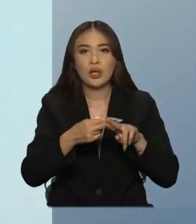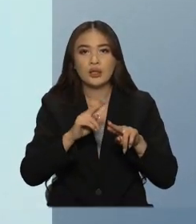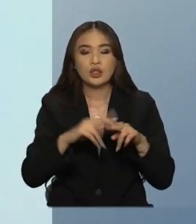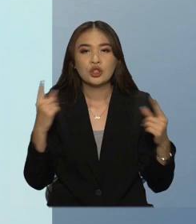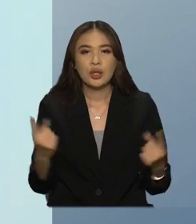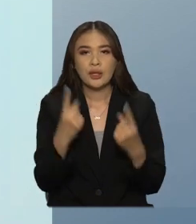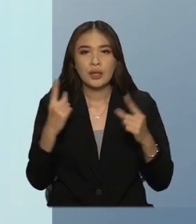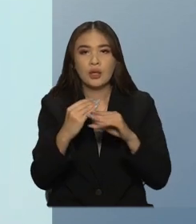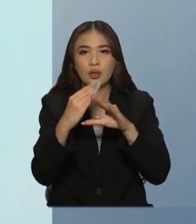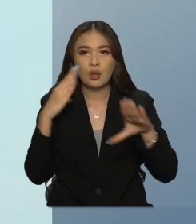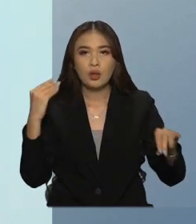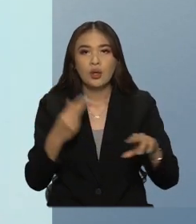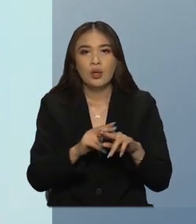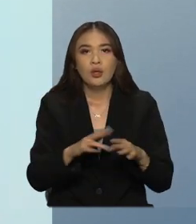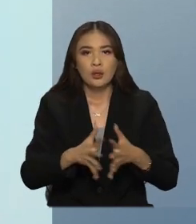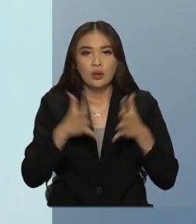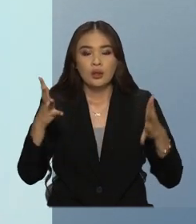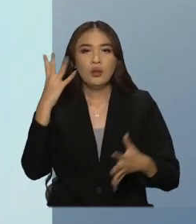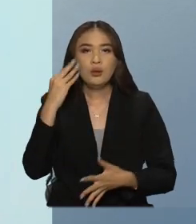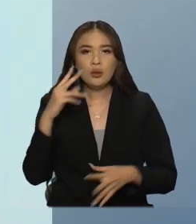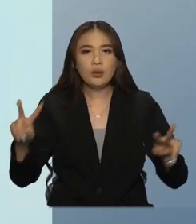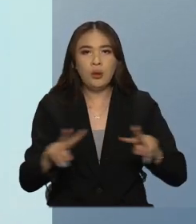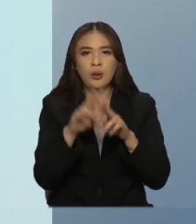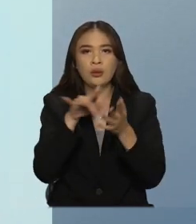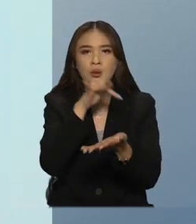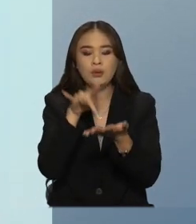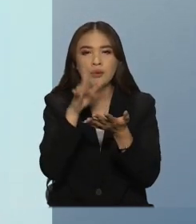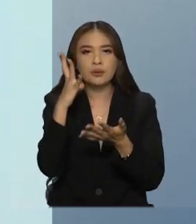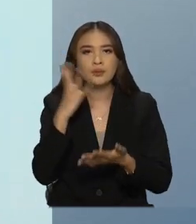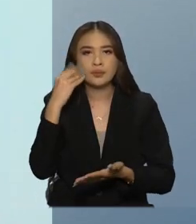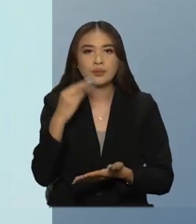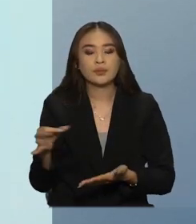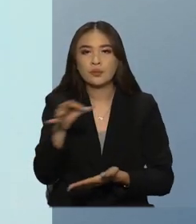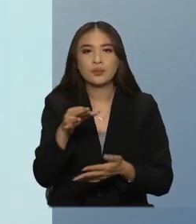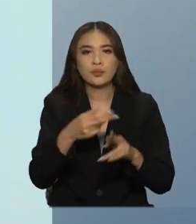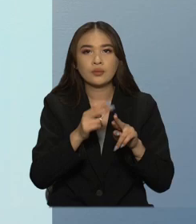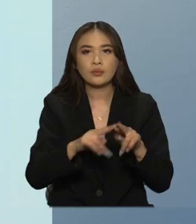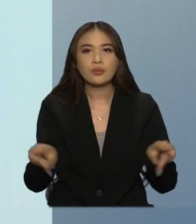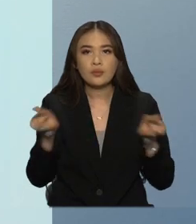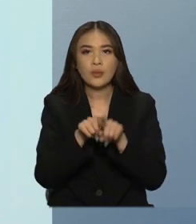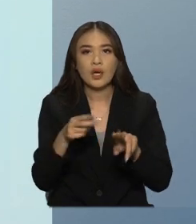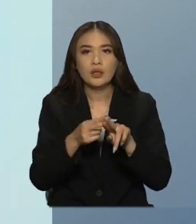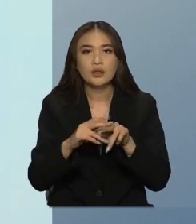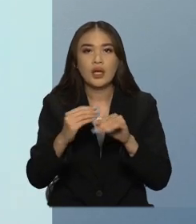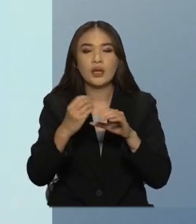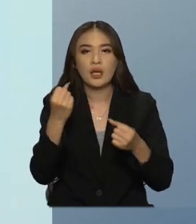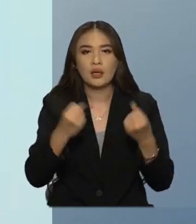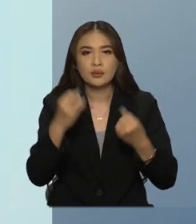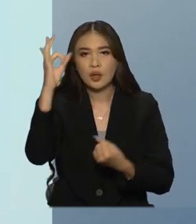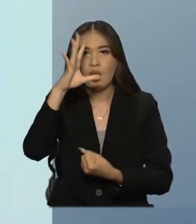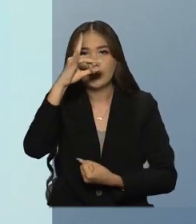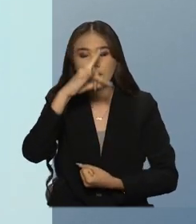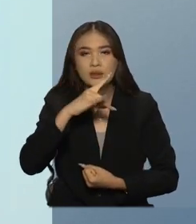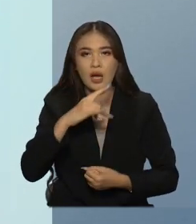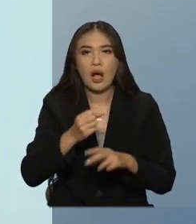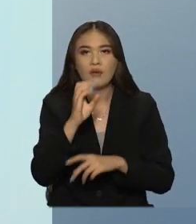жеңіл көлік. Олардың басым бөлігі Алматы, Астана қалалары мен Алматы облысында. Дегенмен мұндай транспорттың қазақстандық